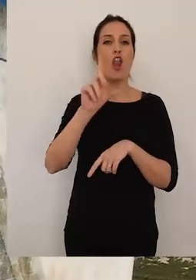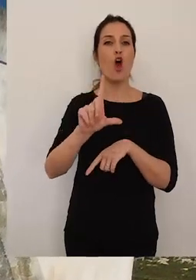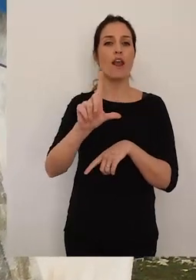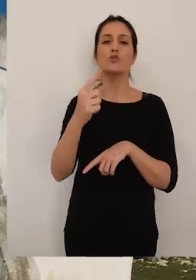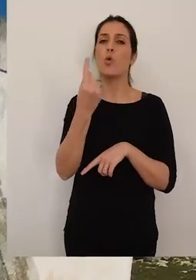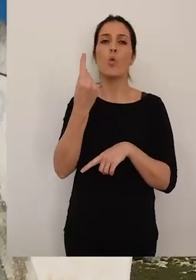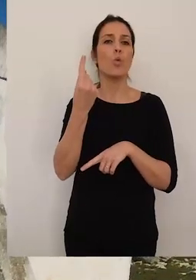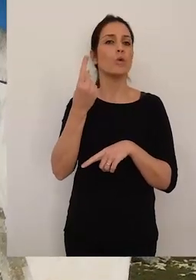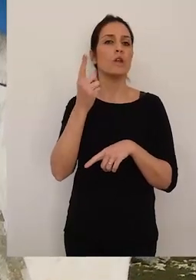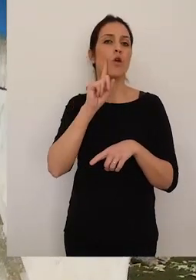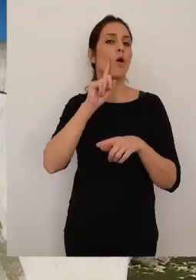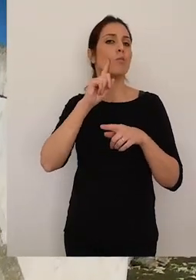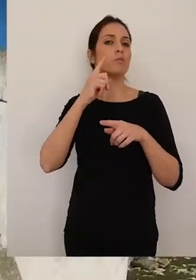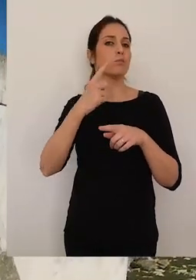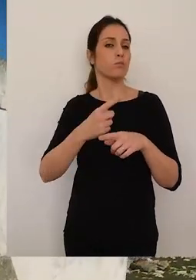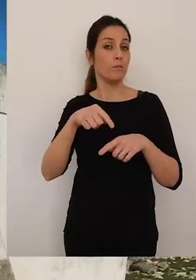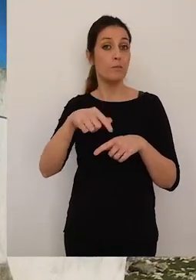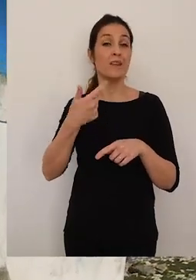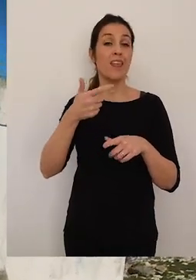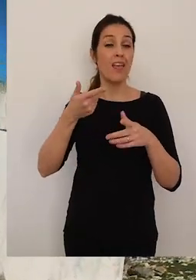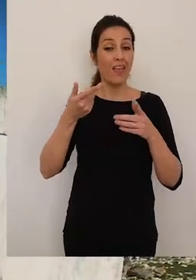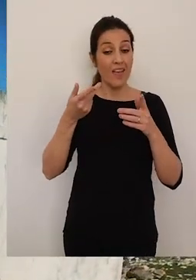dopo l'abbandono del villaggio medievale.